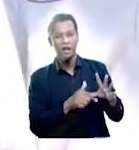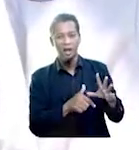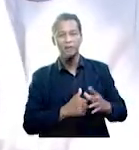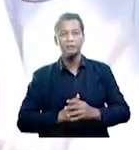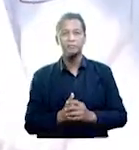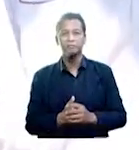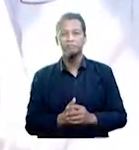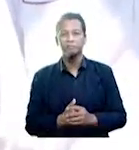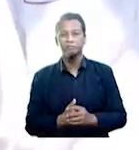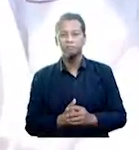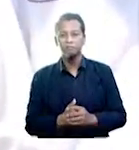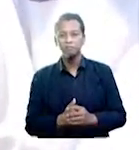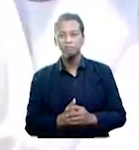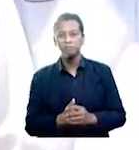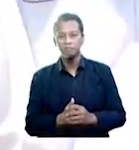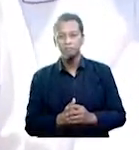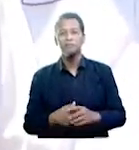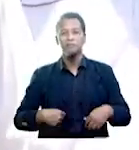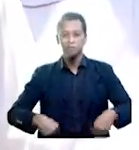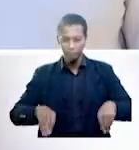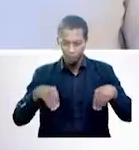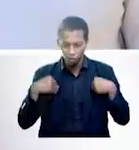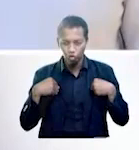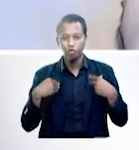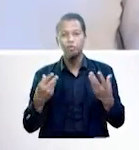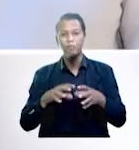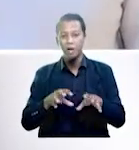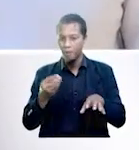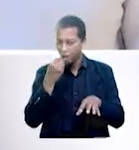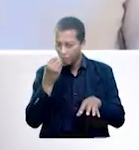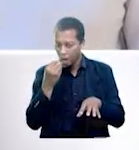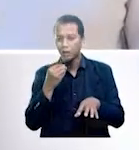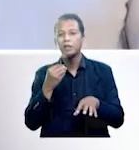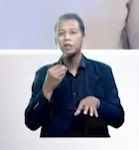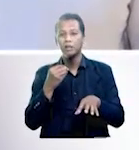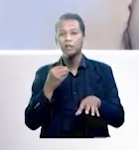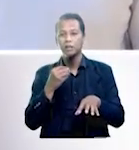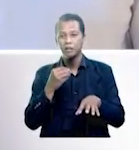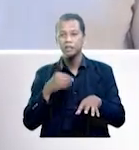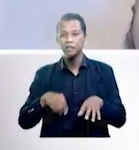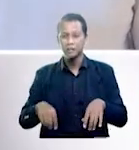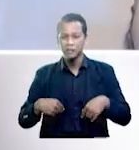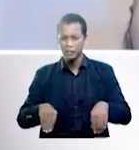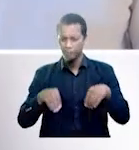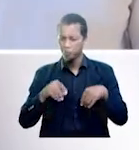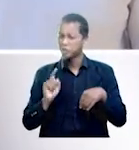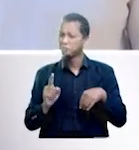bagikan ada selimut, ada sembako, gitu. Tujuannya selimut ini kan banyak yang rumah-rumahnya terdampak, jadi